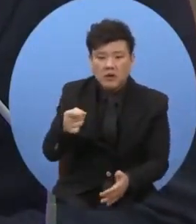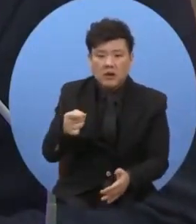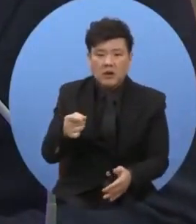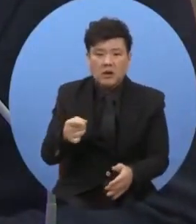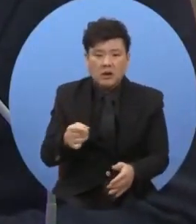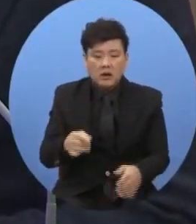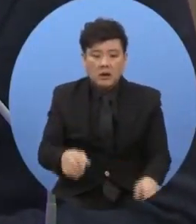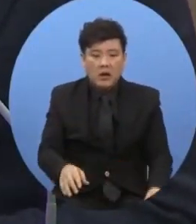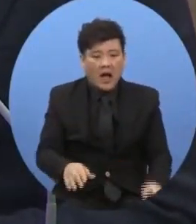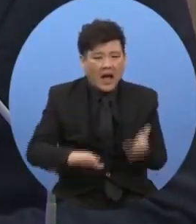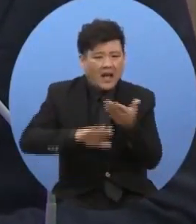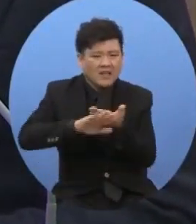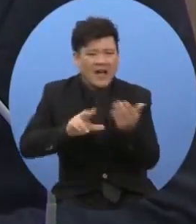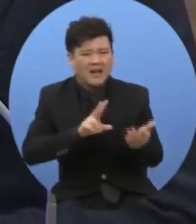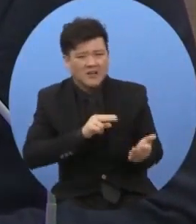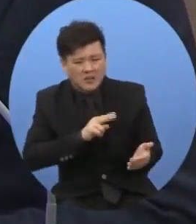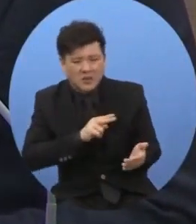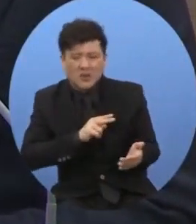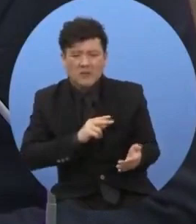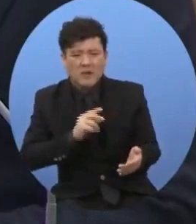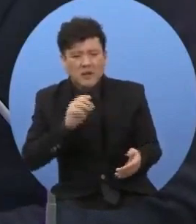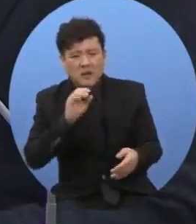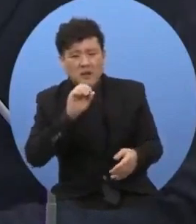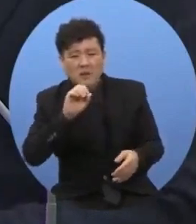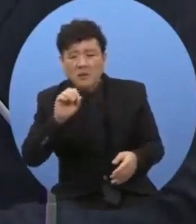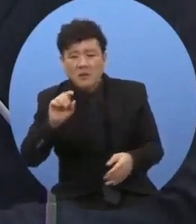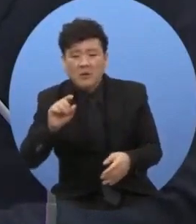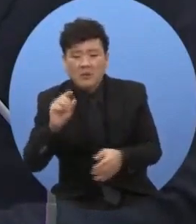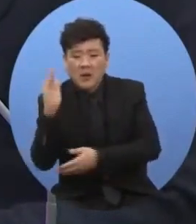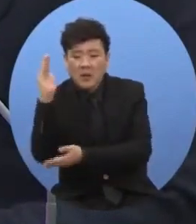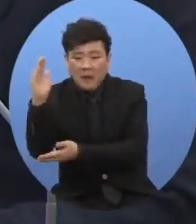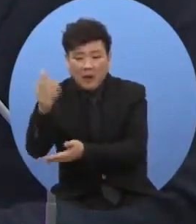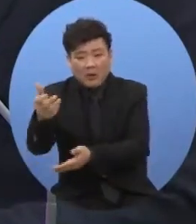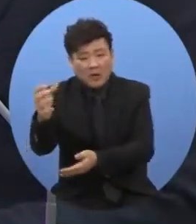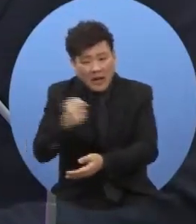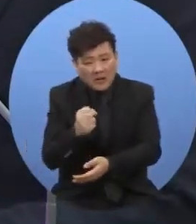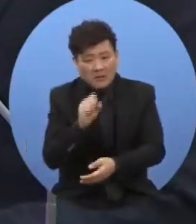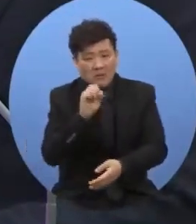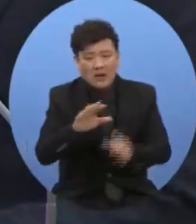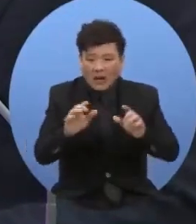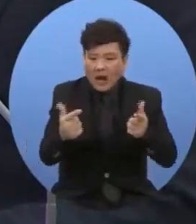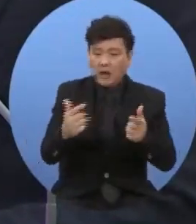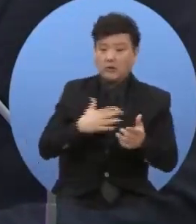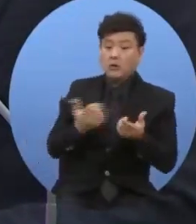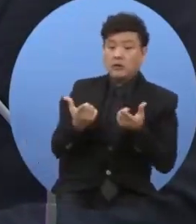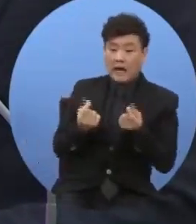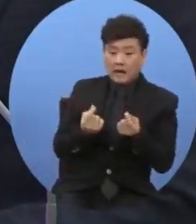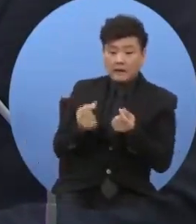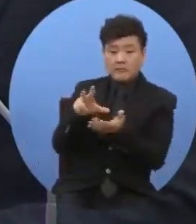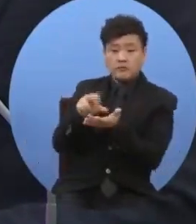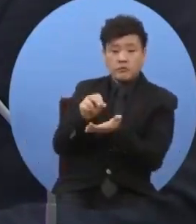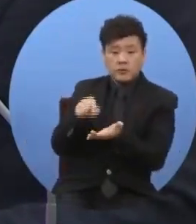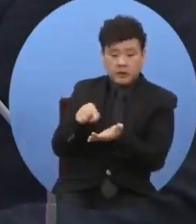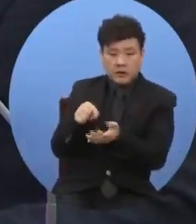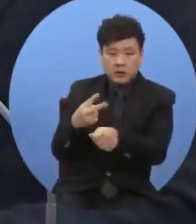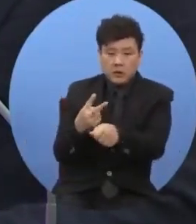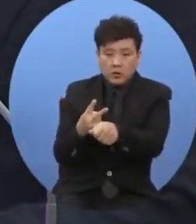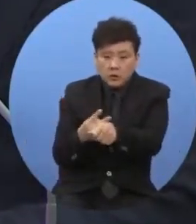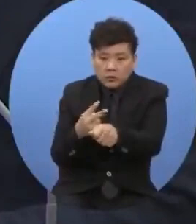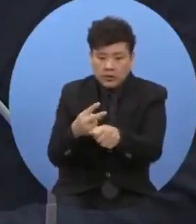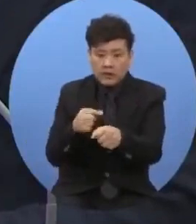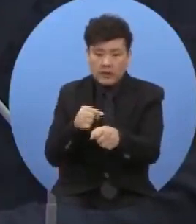존경하는 다른 의원님의 발언을 두고 얘기하는 건 아니고요. 예, 아니요. 저는 이게 같은 문제이다고 생각합니다. 교사의 정치적 기본권 문제나 이